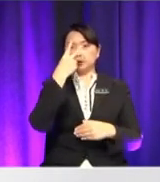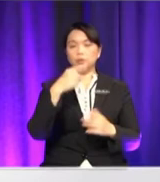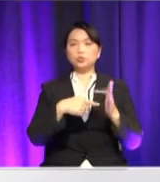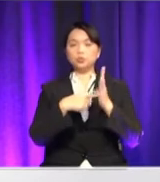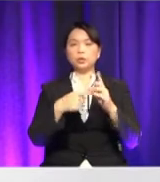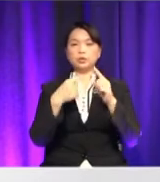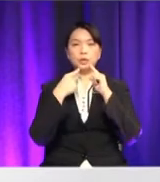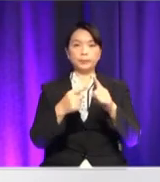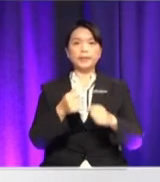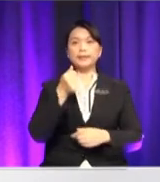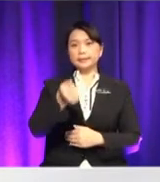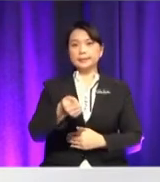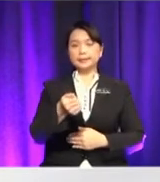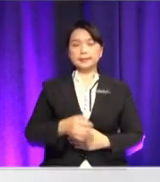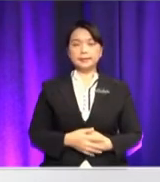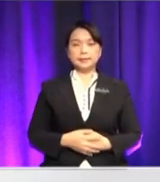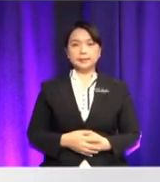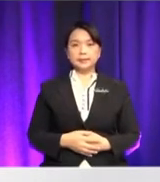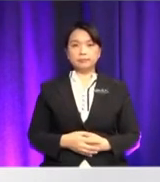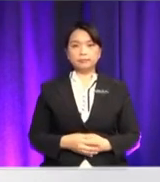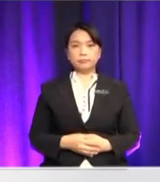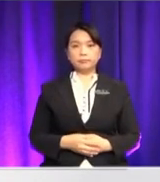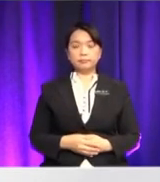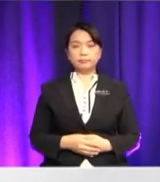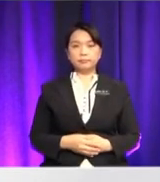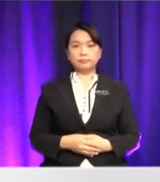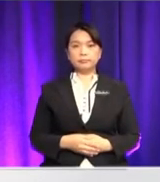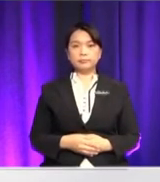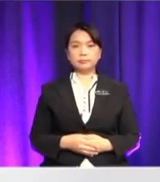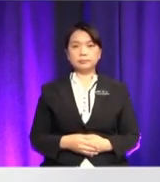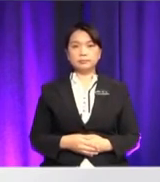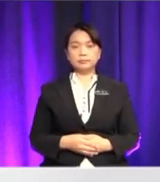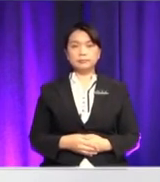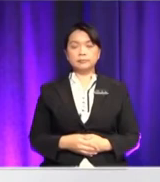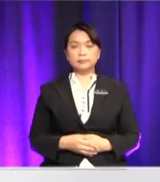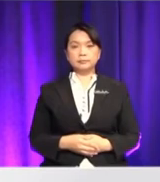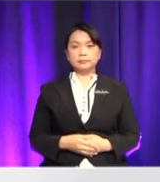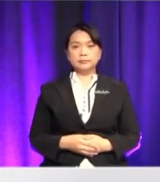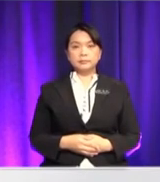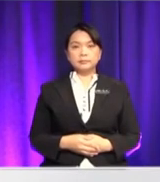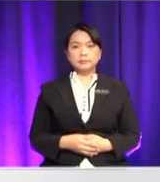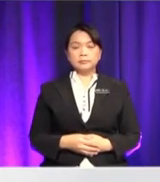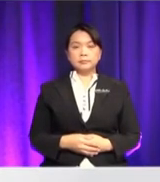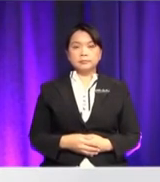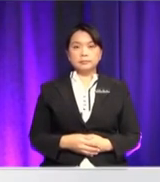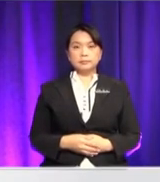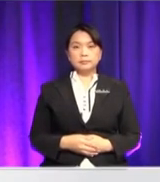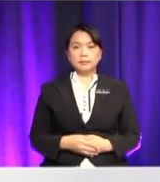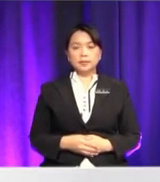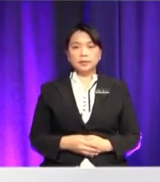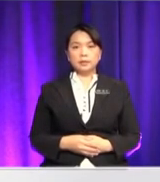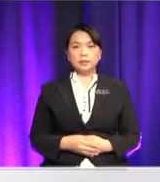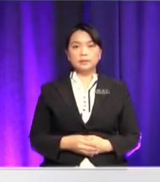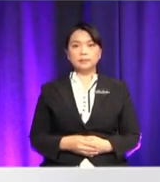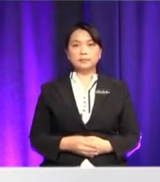ujian charity garam KCB Laras dan juga tingkat lam kaca tetap sebenarnya hasilkan murid kalau ada yang dah bersedia